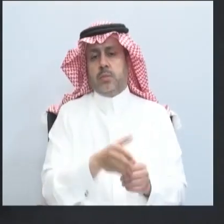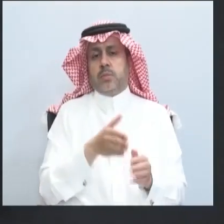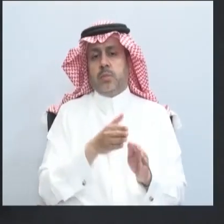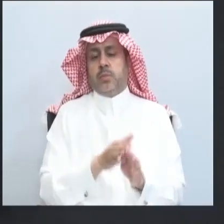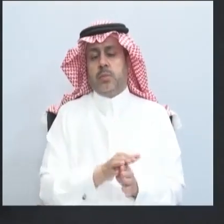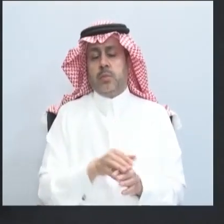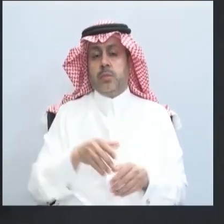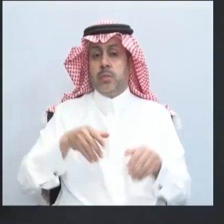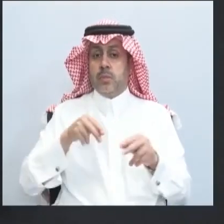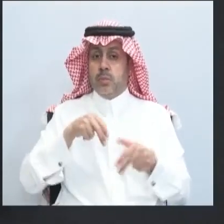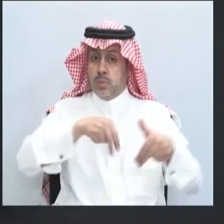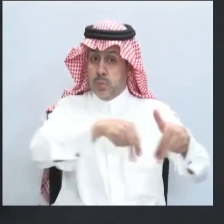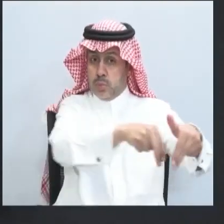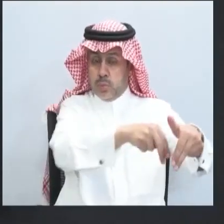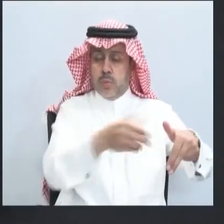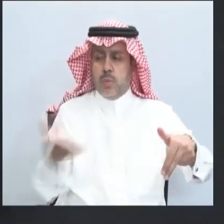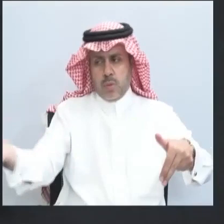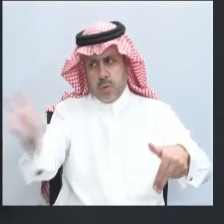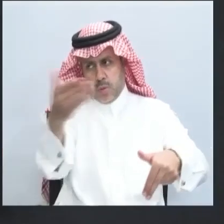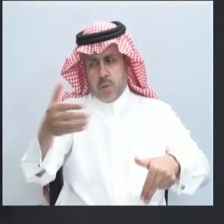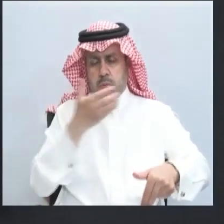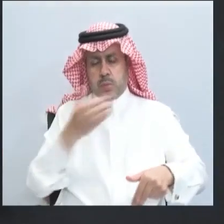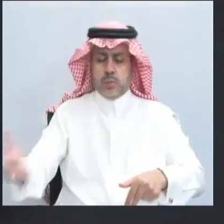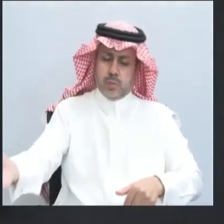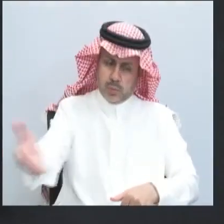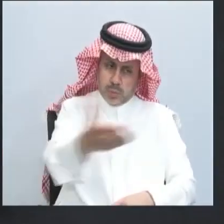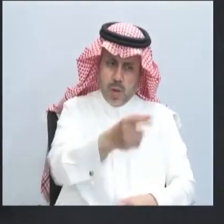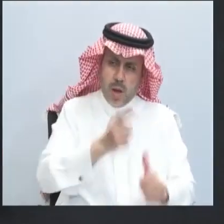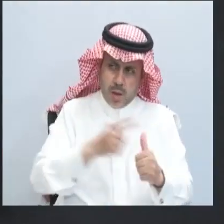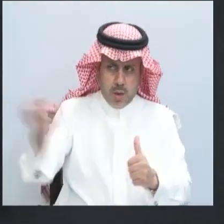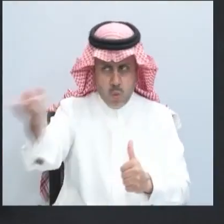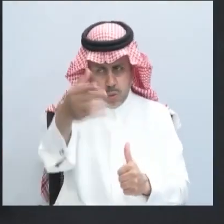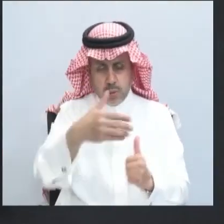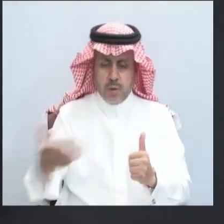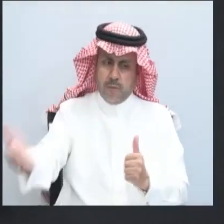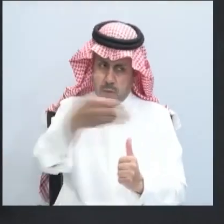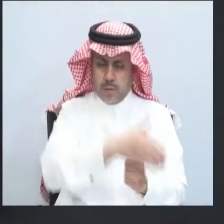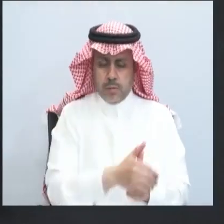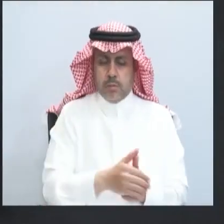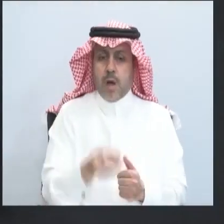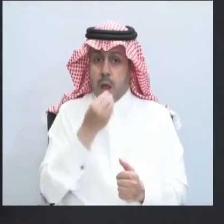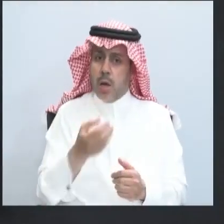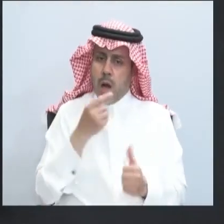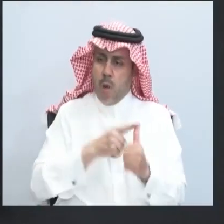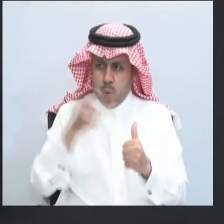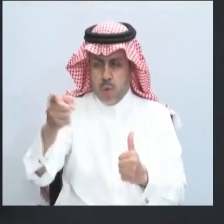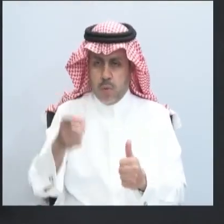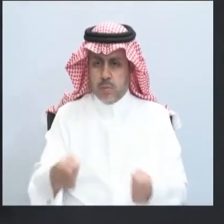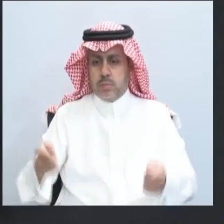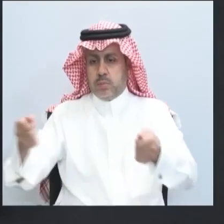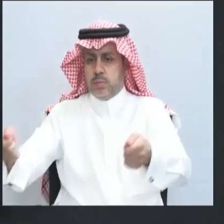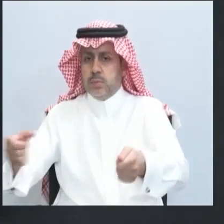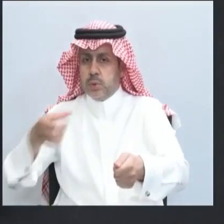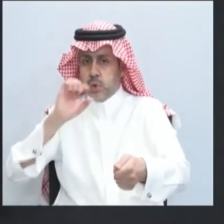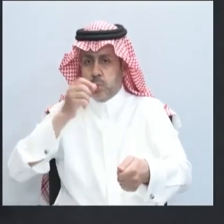يخطي ويسبق الكبير في السن لا بل افتح له الباب وق له تفضل وفي الطعام قل له تفضل اجلس هذا كله من